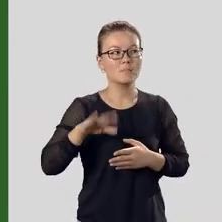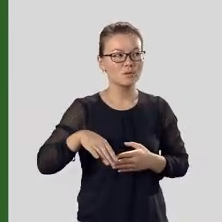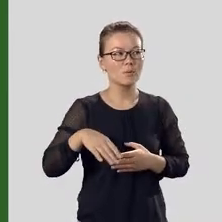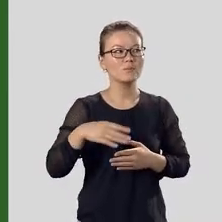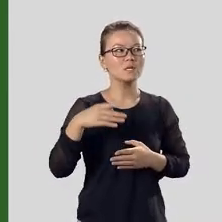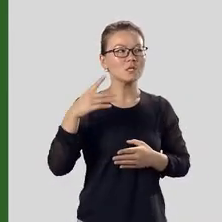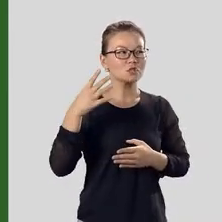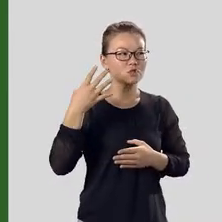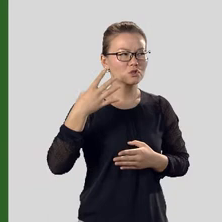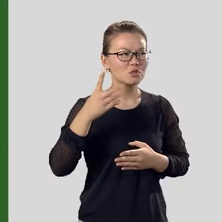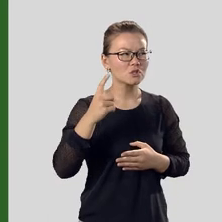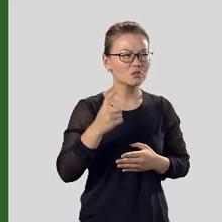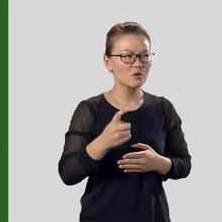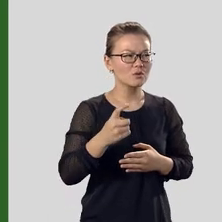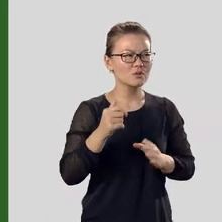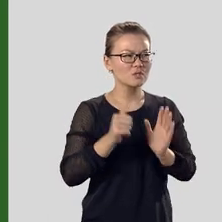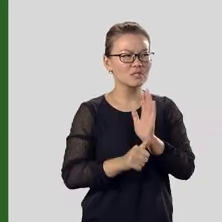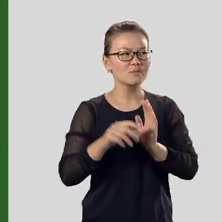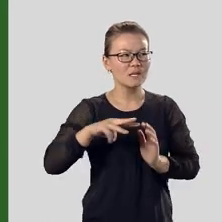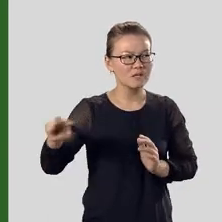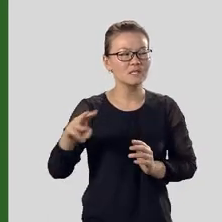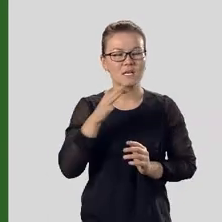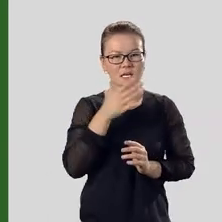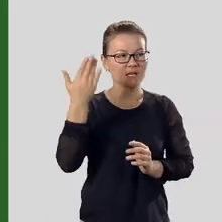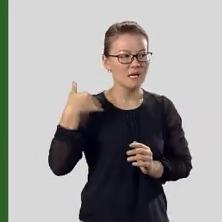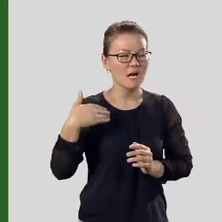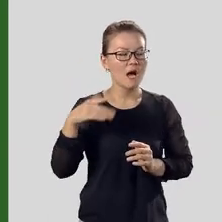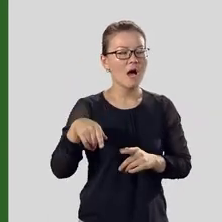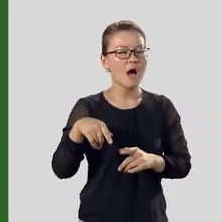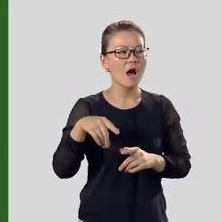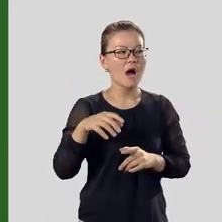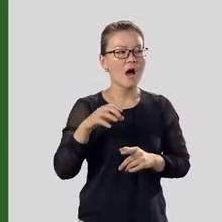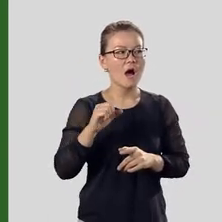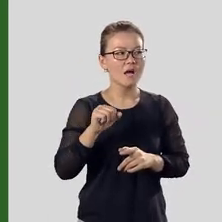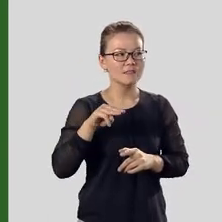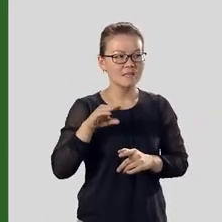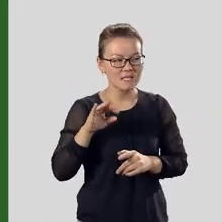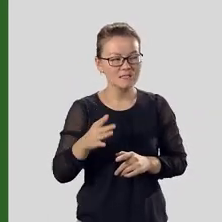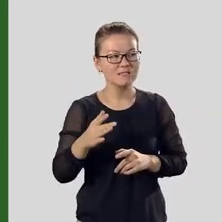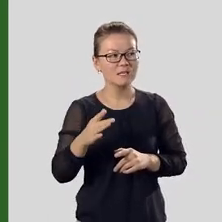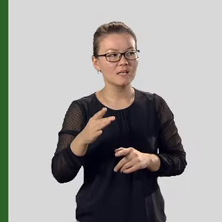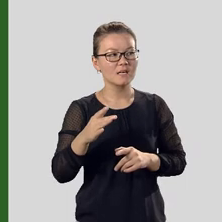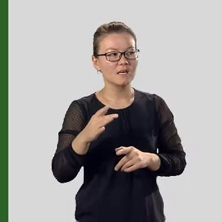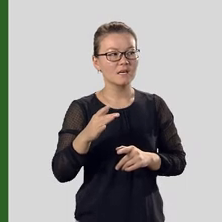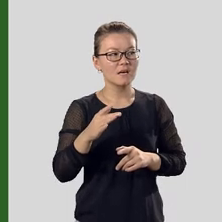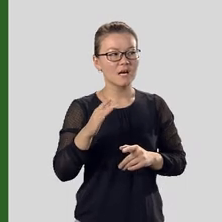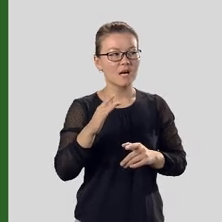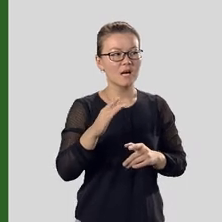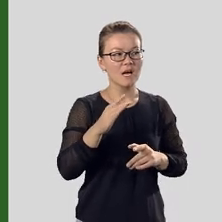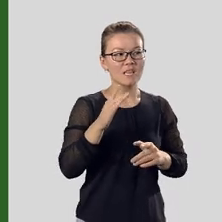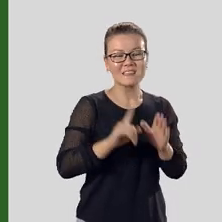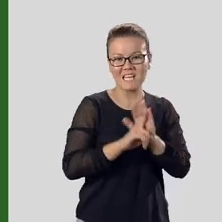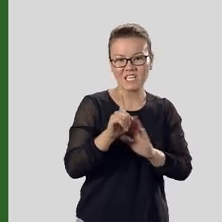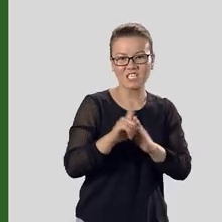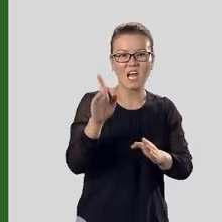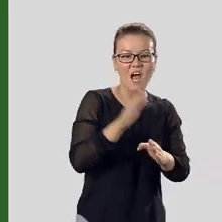через 40 миллионов лет от Гондваны отделилась Индия и Антарктида вместе с Австралией, а от Лавразии